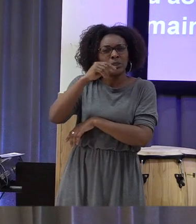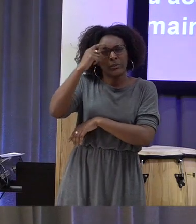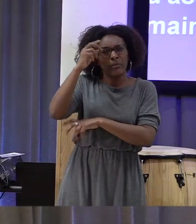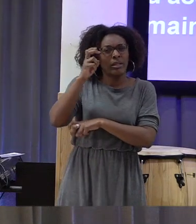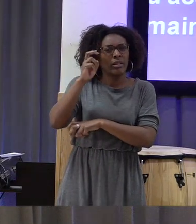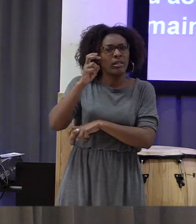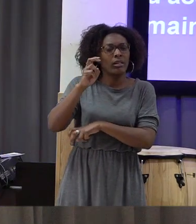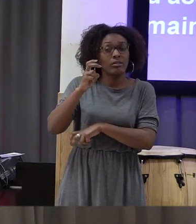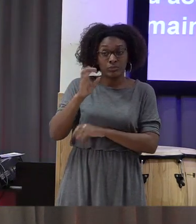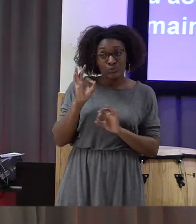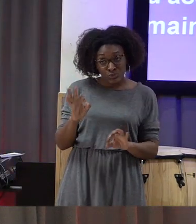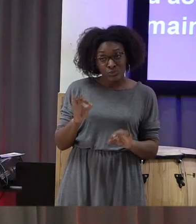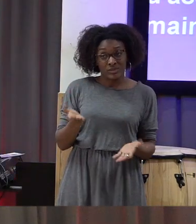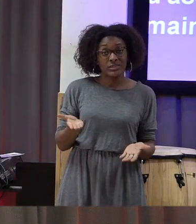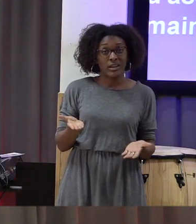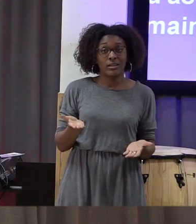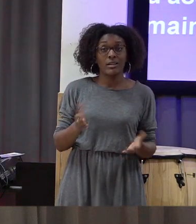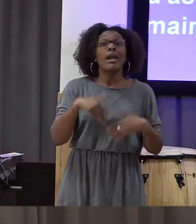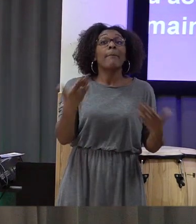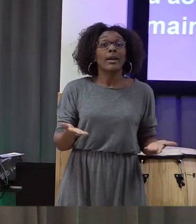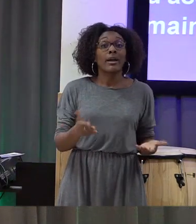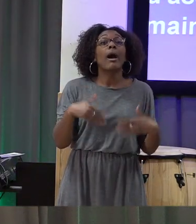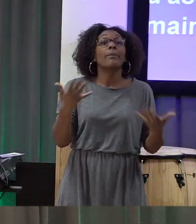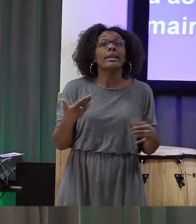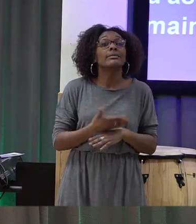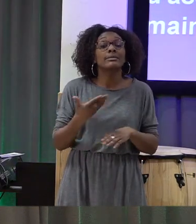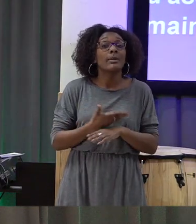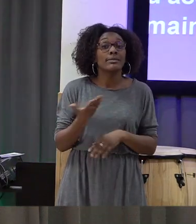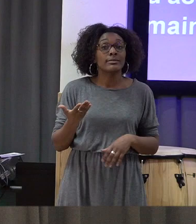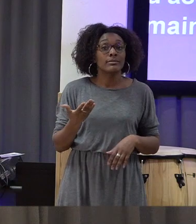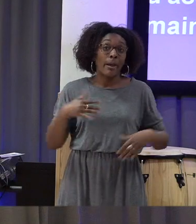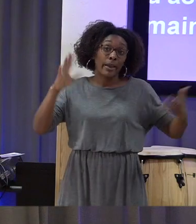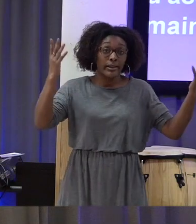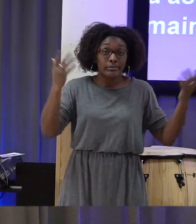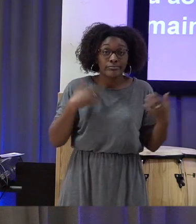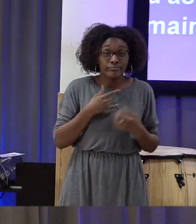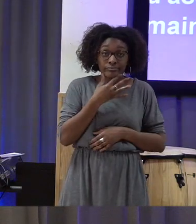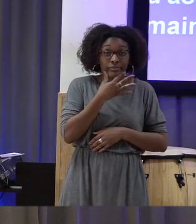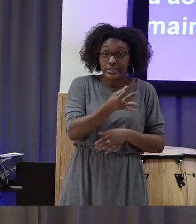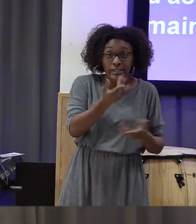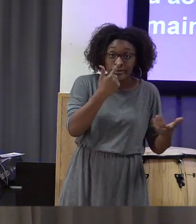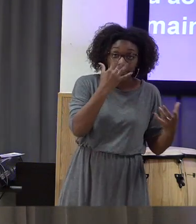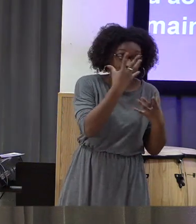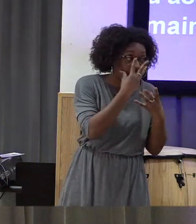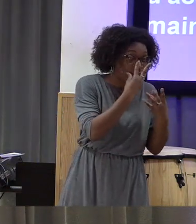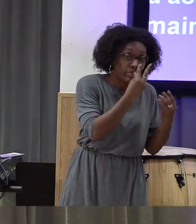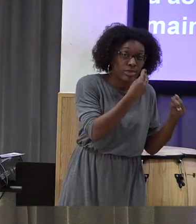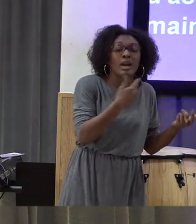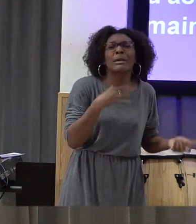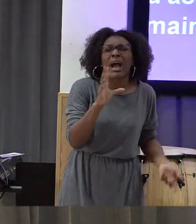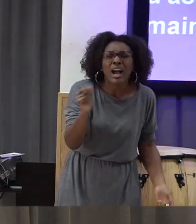Alléluia. Et tout devient facile. Tout devient comme oui, ce n'est pas